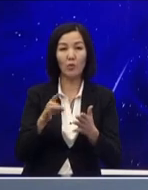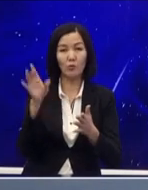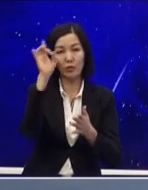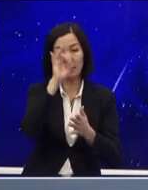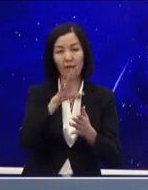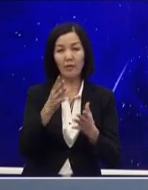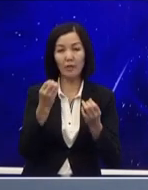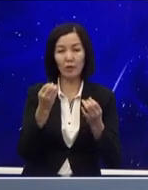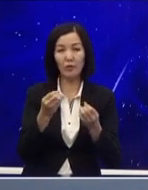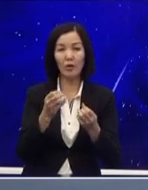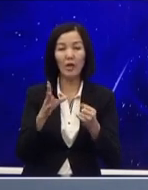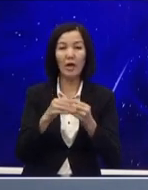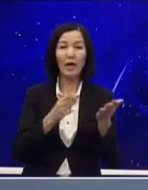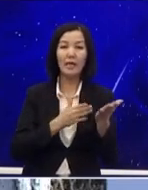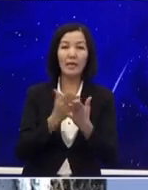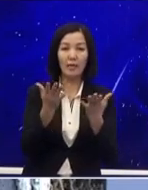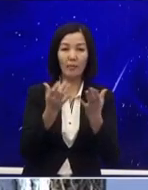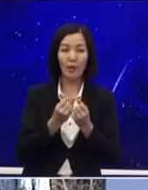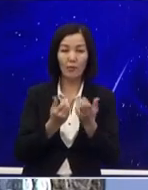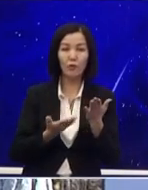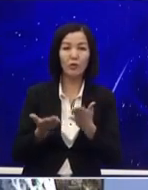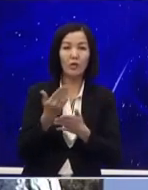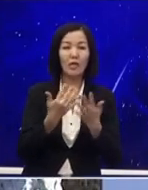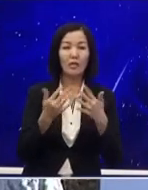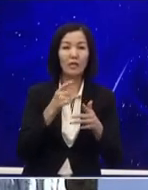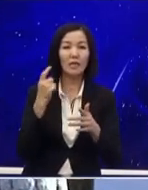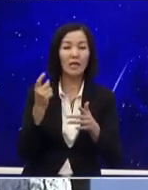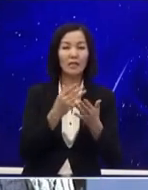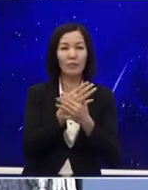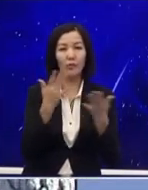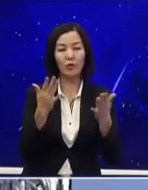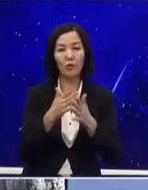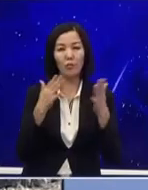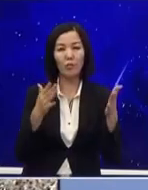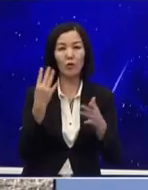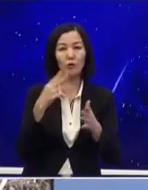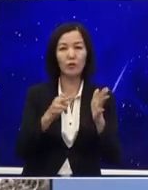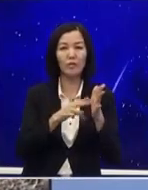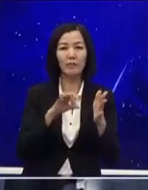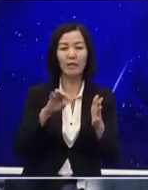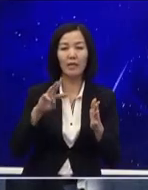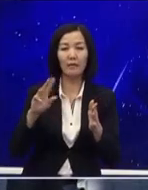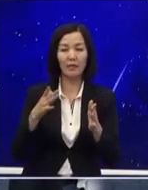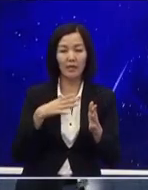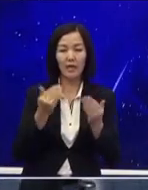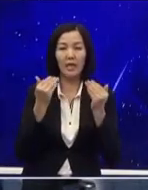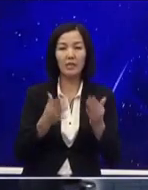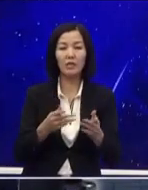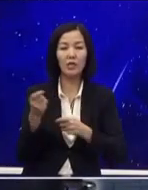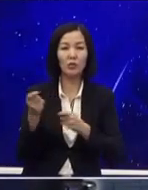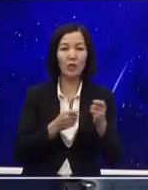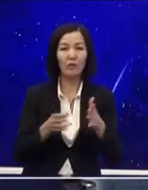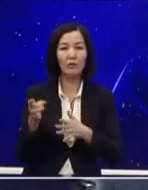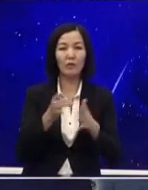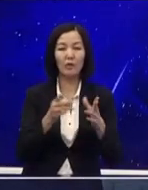текущем году местные аграрии планируют получить сельскохозяйственную продукцию более чем на 47 миллиардов тенге. Сейчас руководство